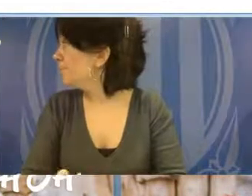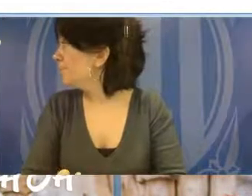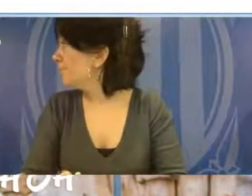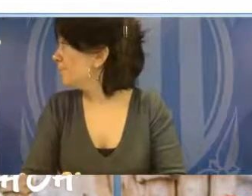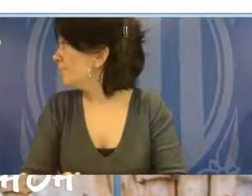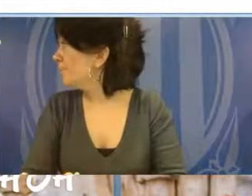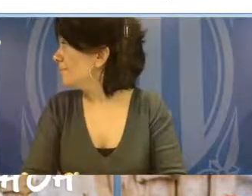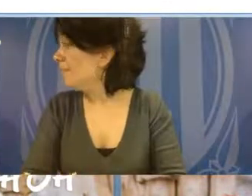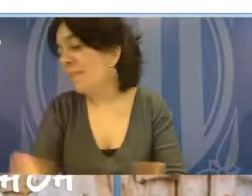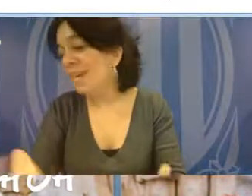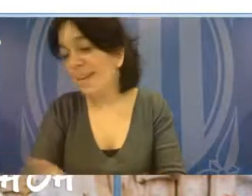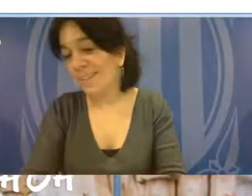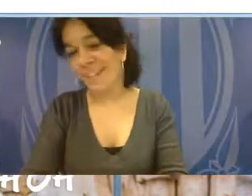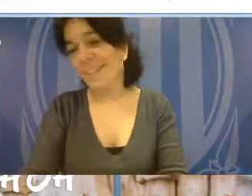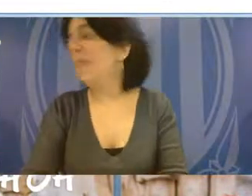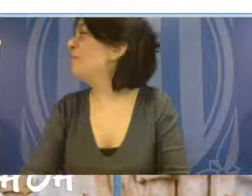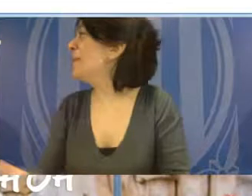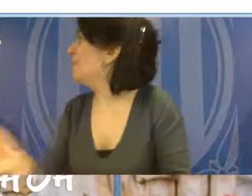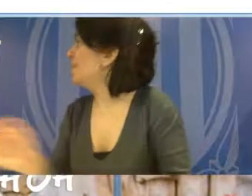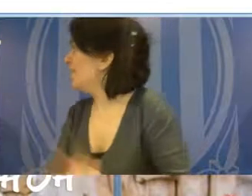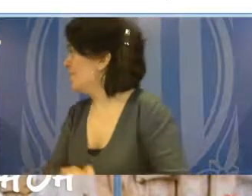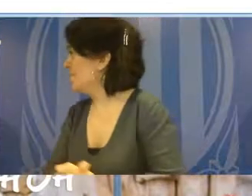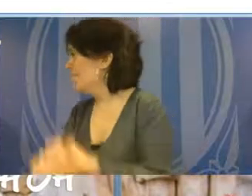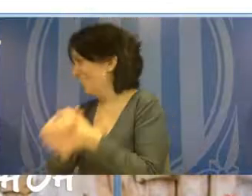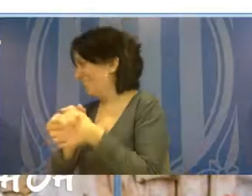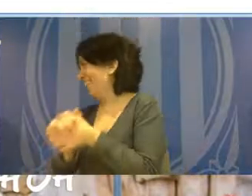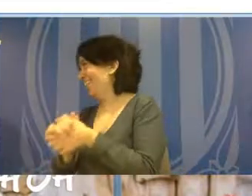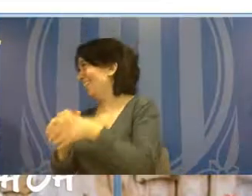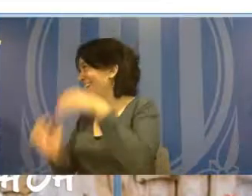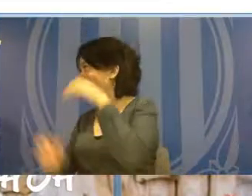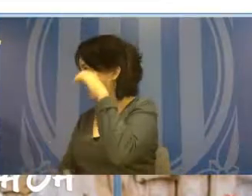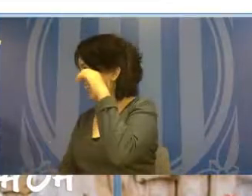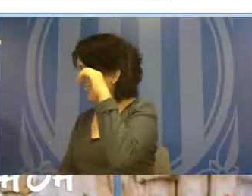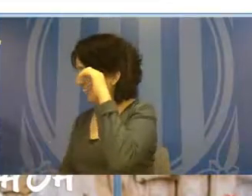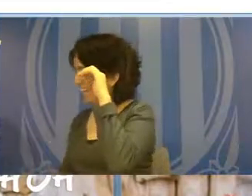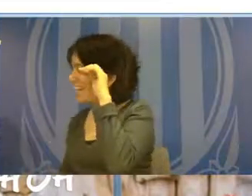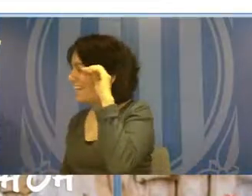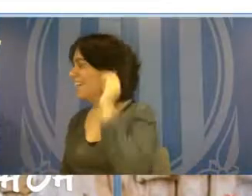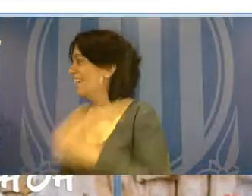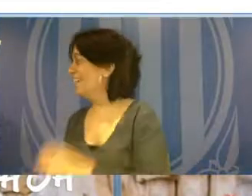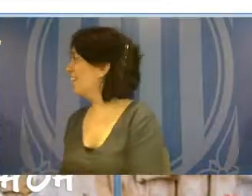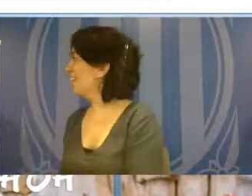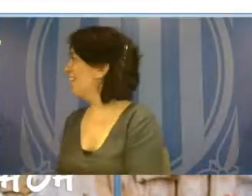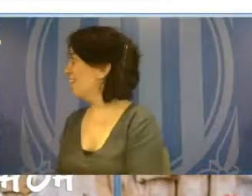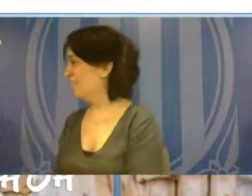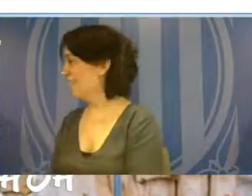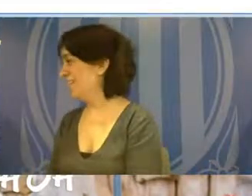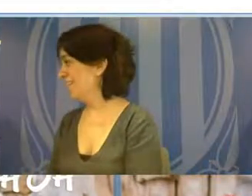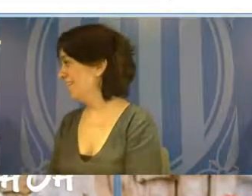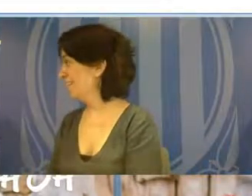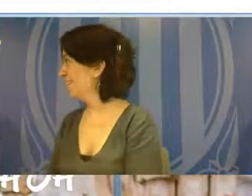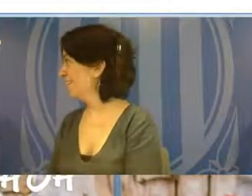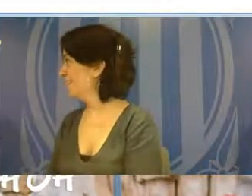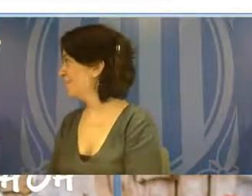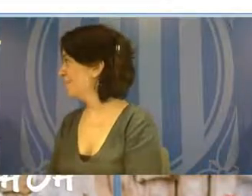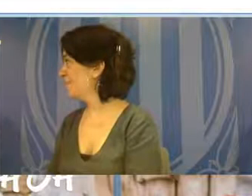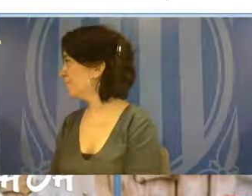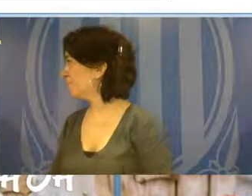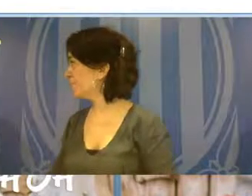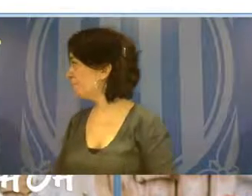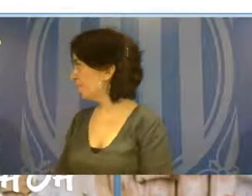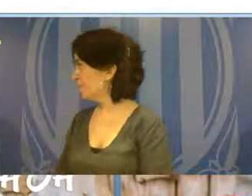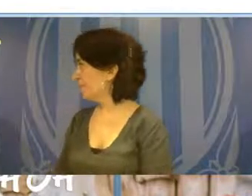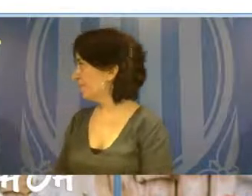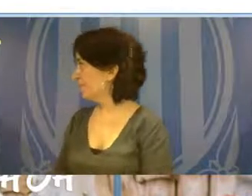posar deures? Vinga, no. Què vols que et porti dilluns? No, més, una mica més complicat. A veure. Com que gestioneu una